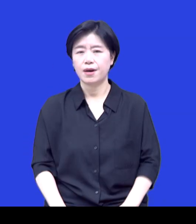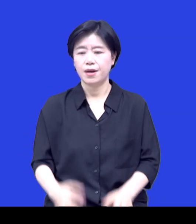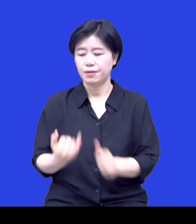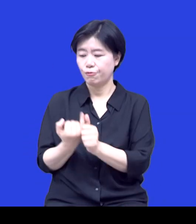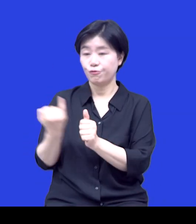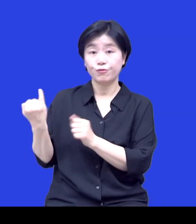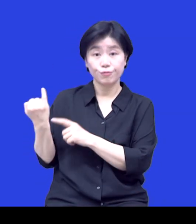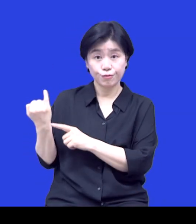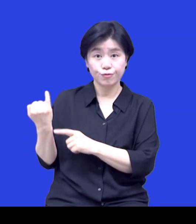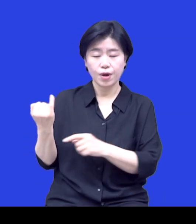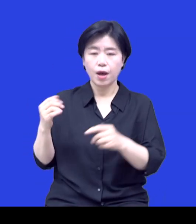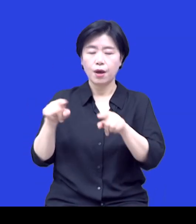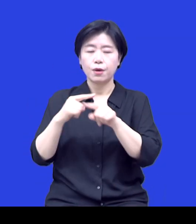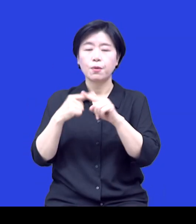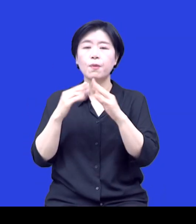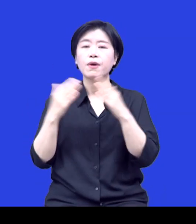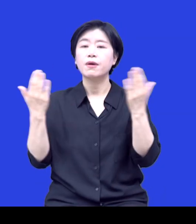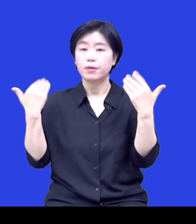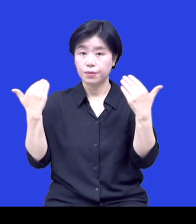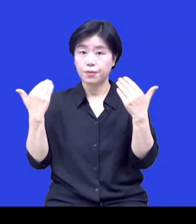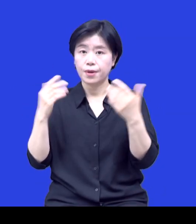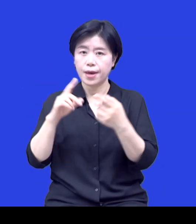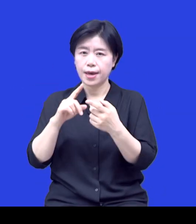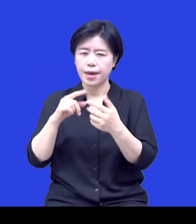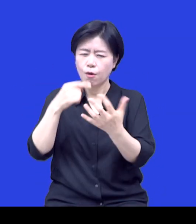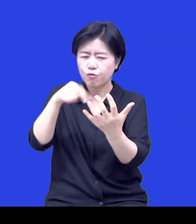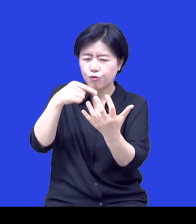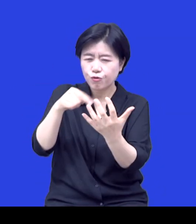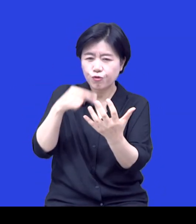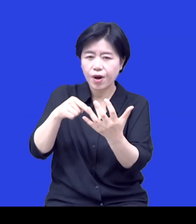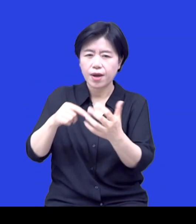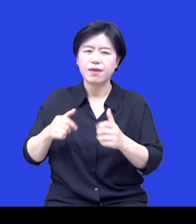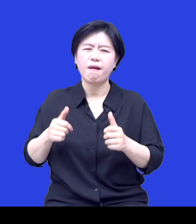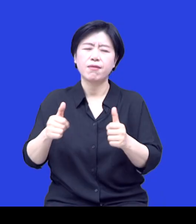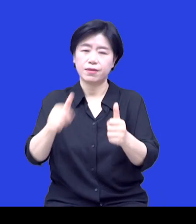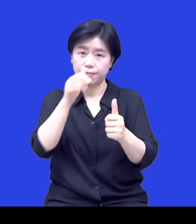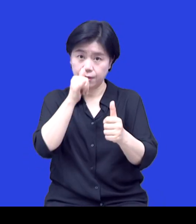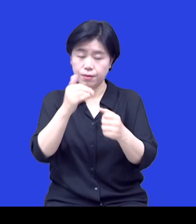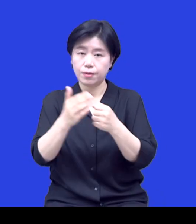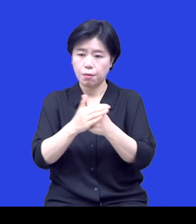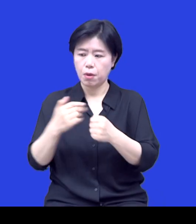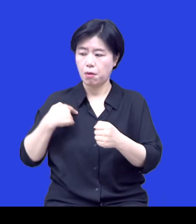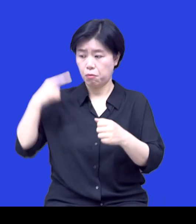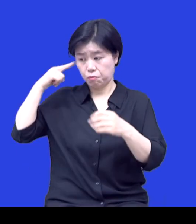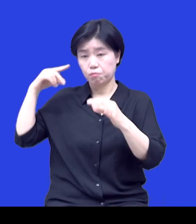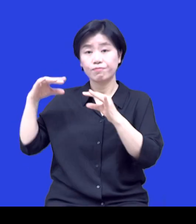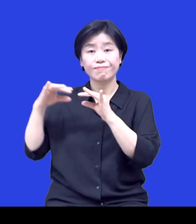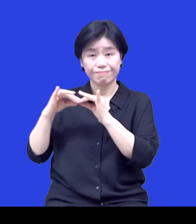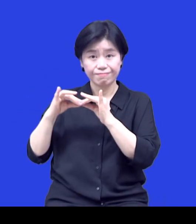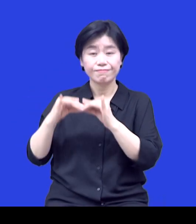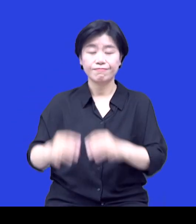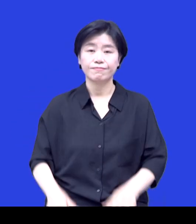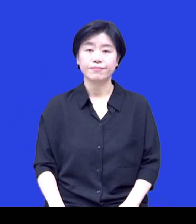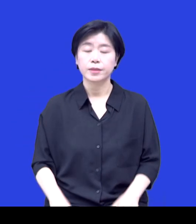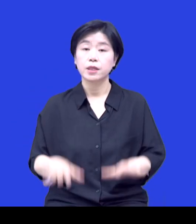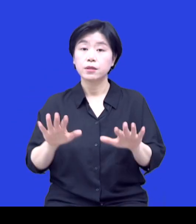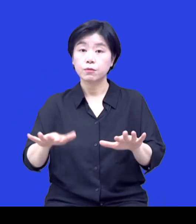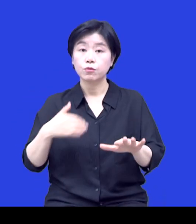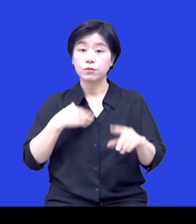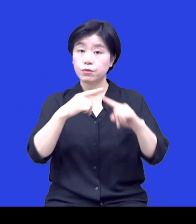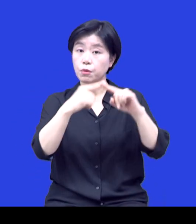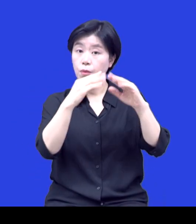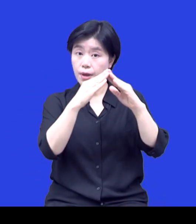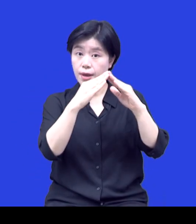교사를 해서 네. 나 주일학교만은 정말 정성을 기울이겠다는 생각으로 해서 정말 지금도 우리 뉴젠